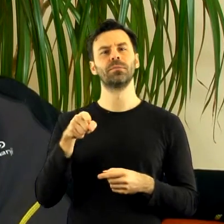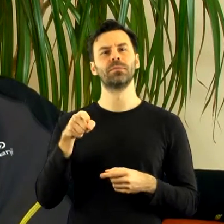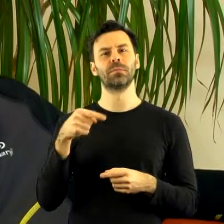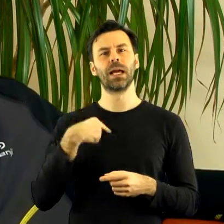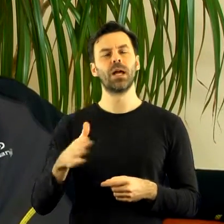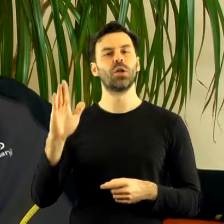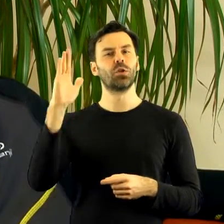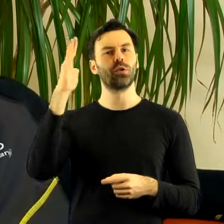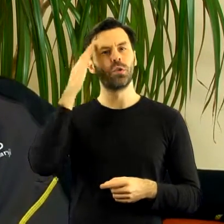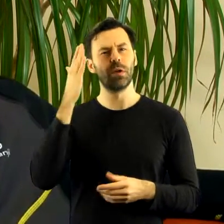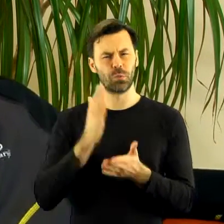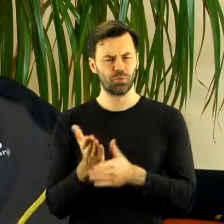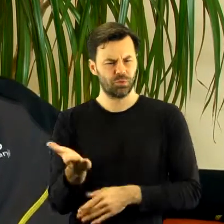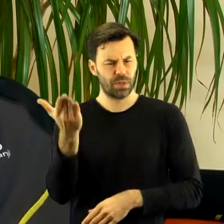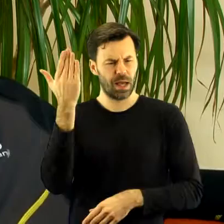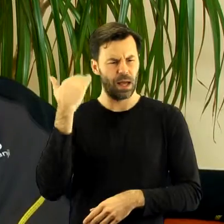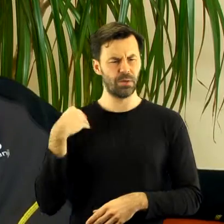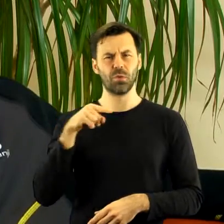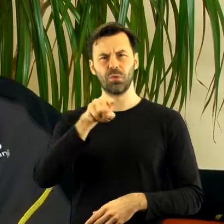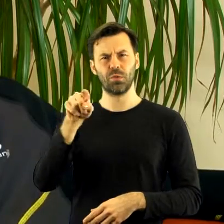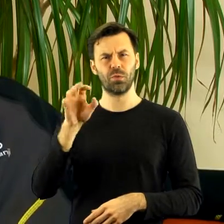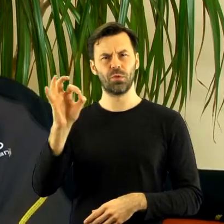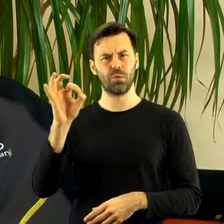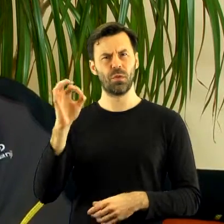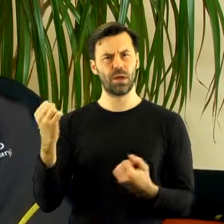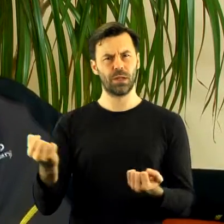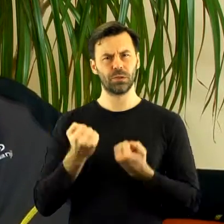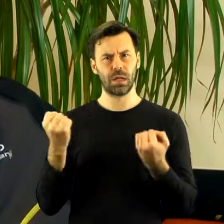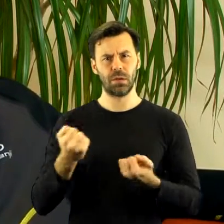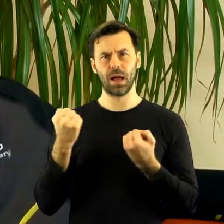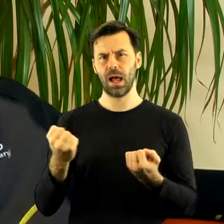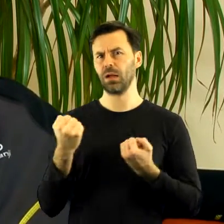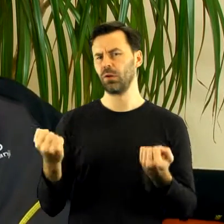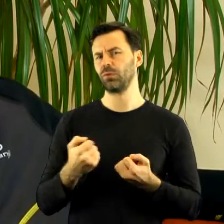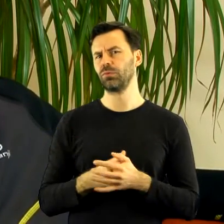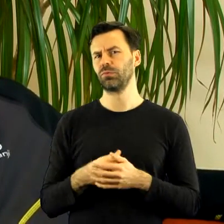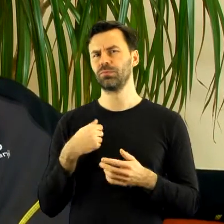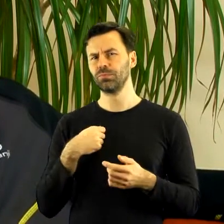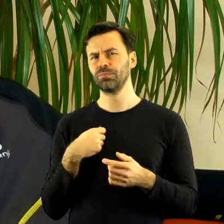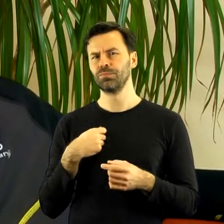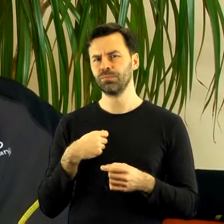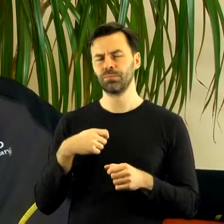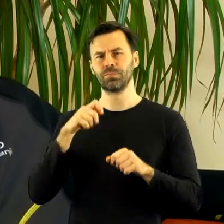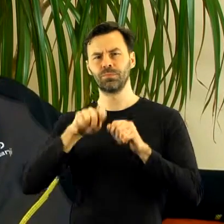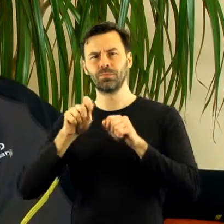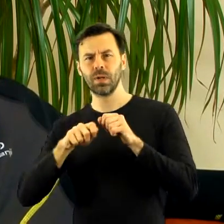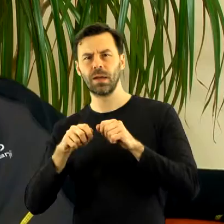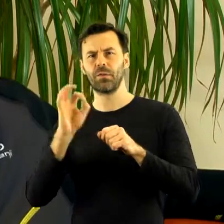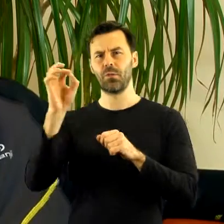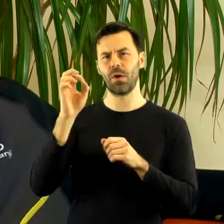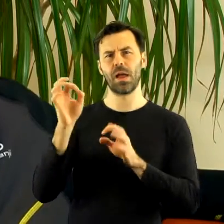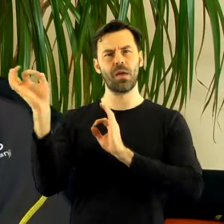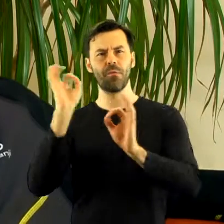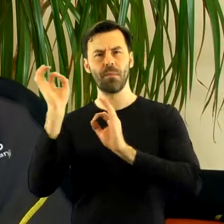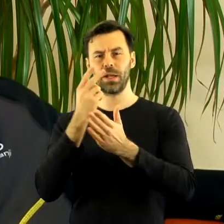dowiedziałem się dosyć dawno już, bo śledzę waszą działalność, informacje,